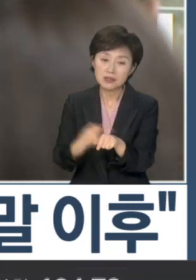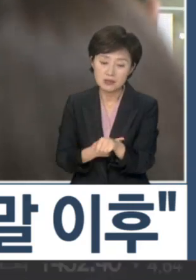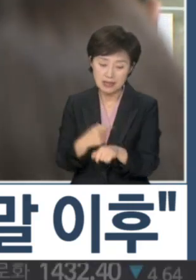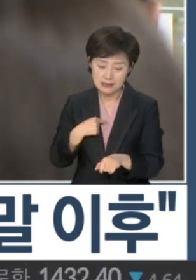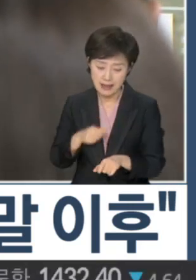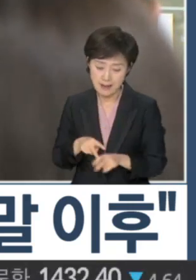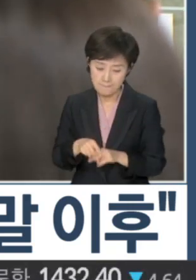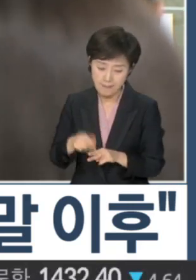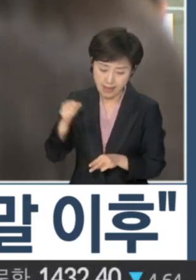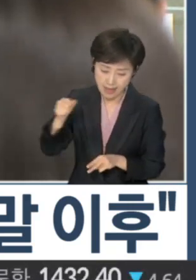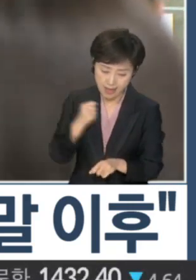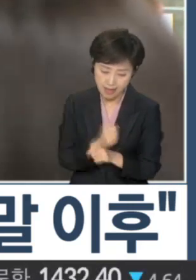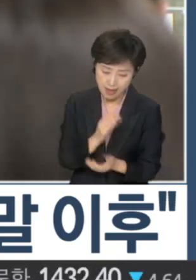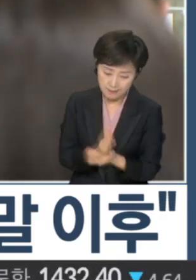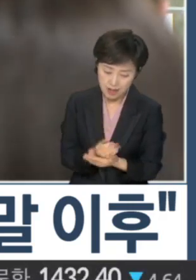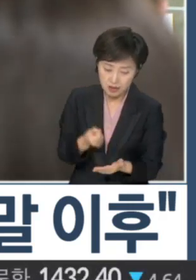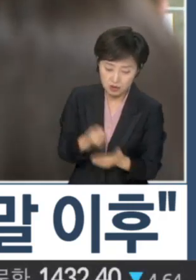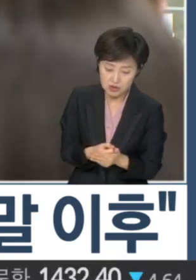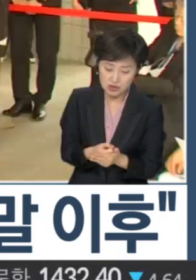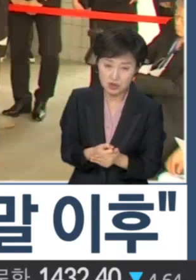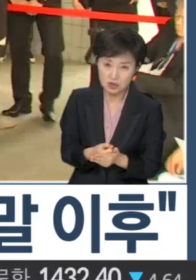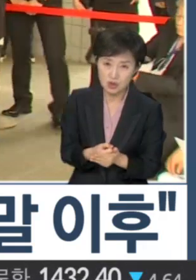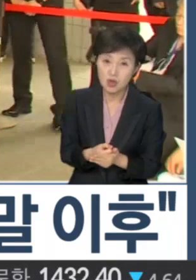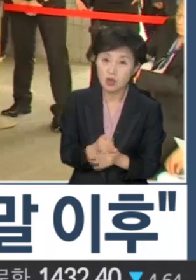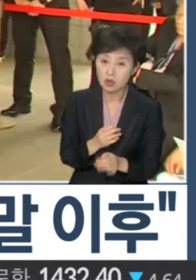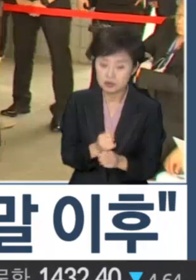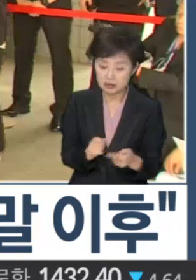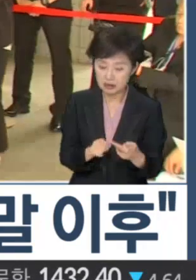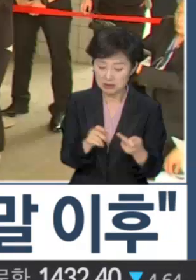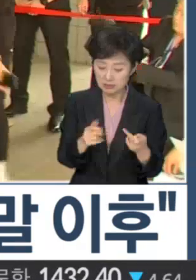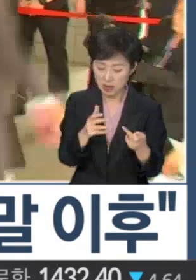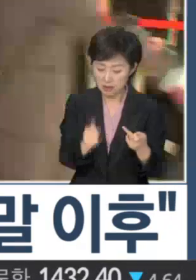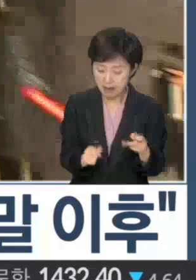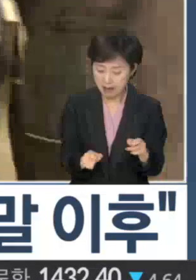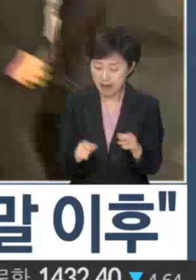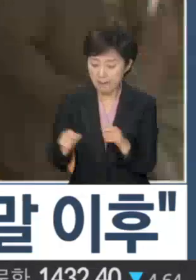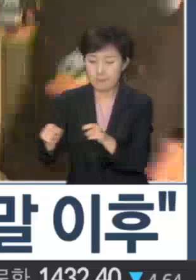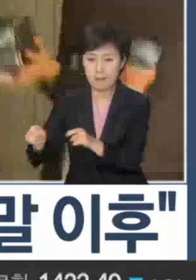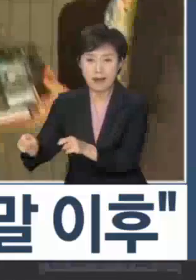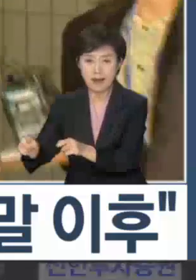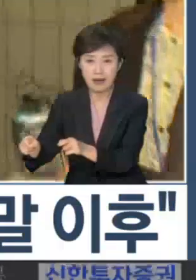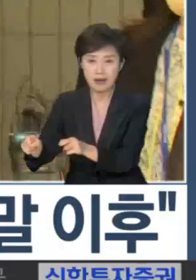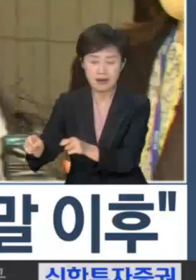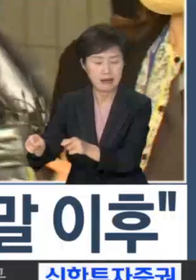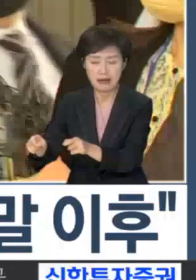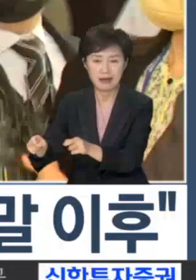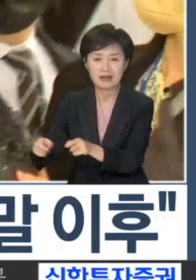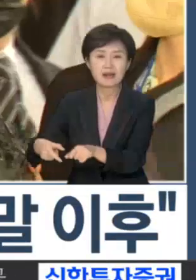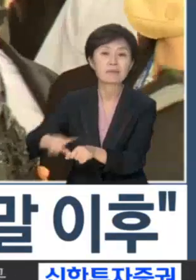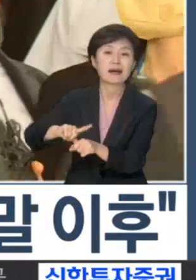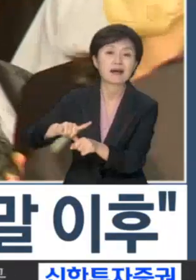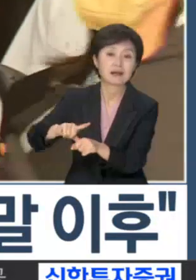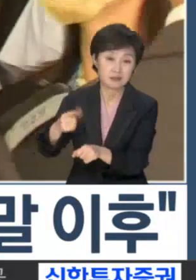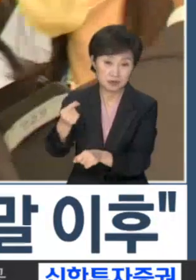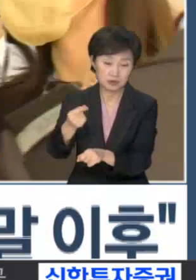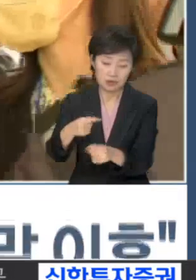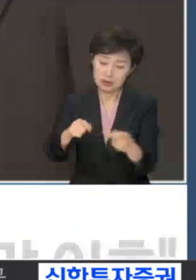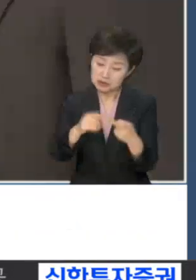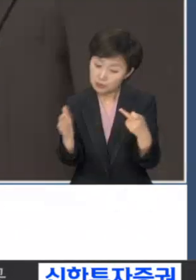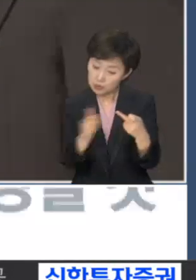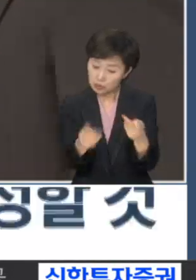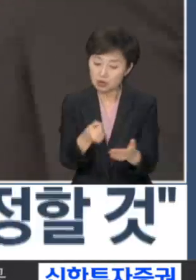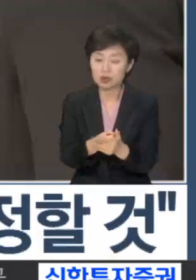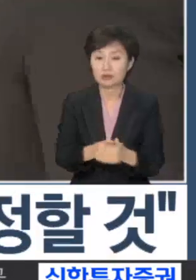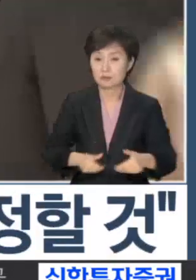된다면 12월 달 이후로 늦춰지게 됐을 때는 딱히 다른 결정과 결단하기는 어려운 시기가 된다는 것이겠죠. 유승민